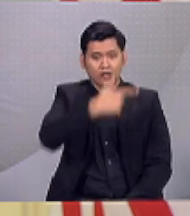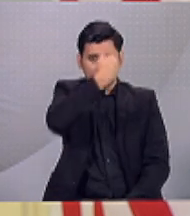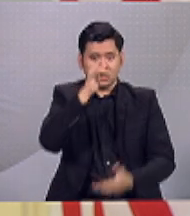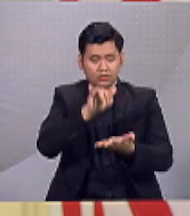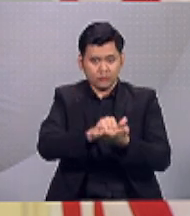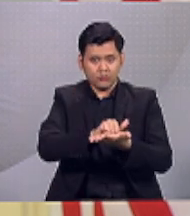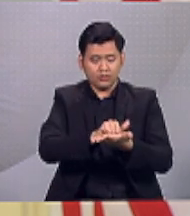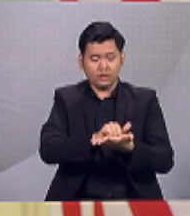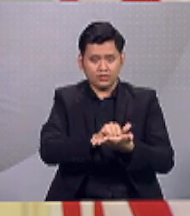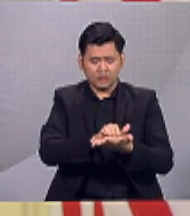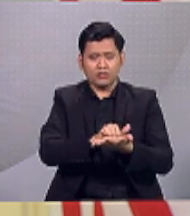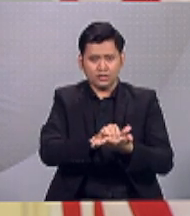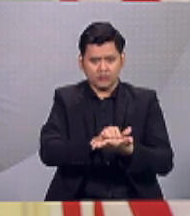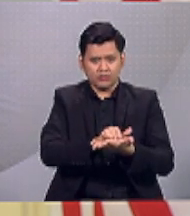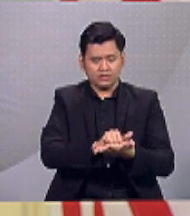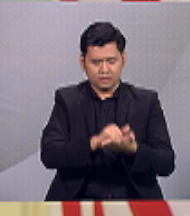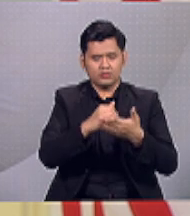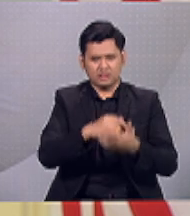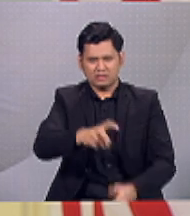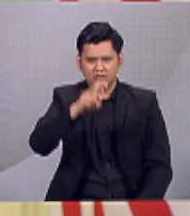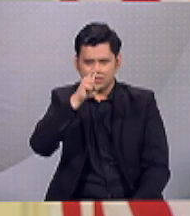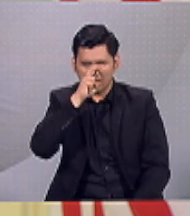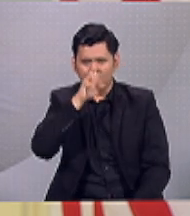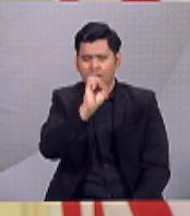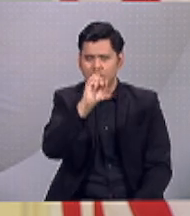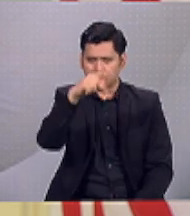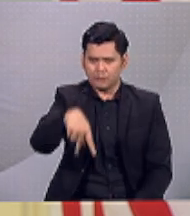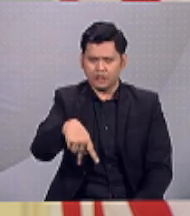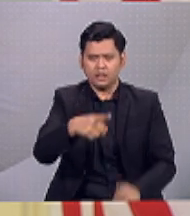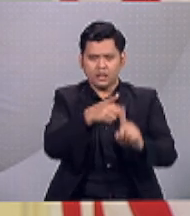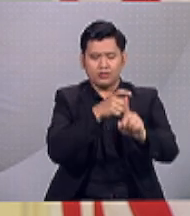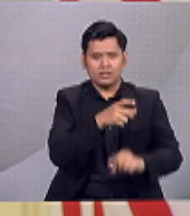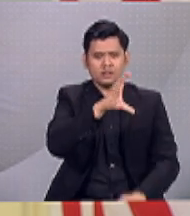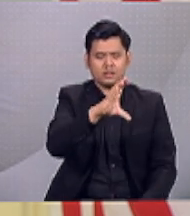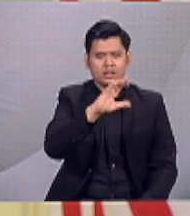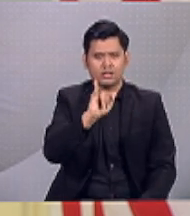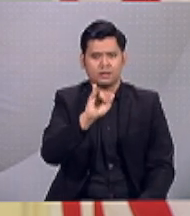telah begitu strict SOP yang dikeluarkan oleh CIDB. Sebab itu masih banyak lagi